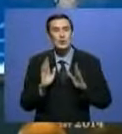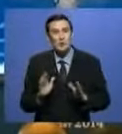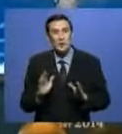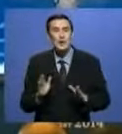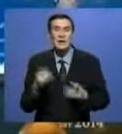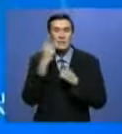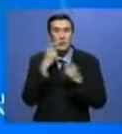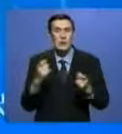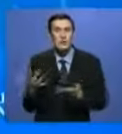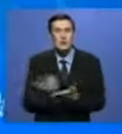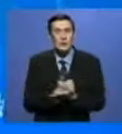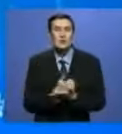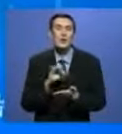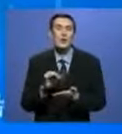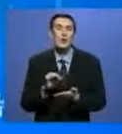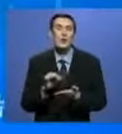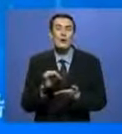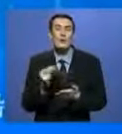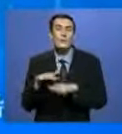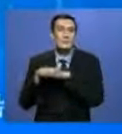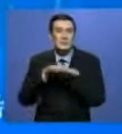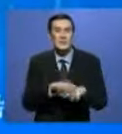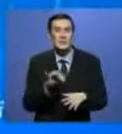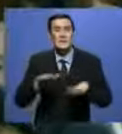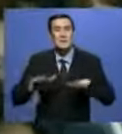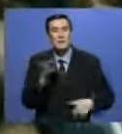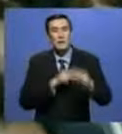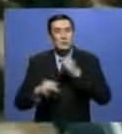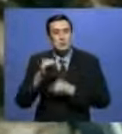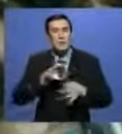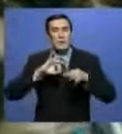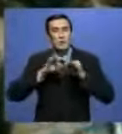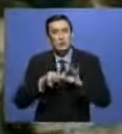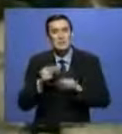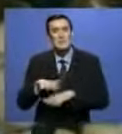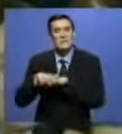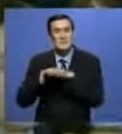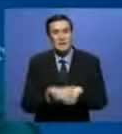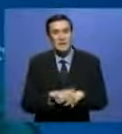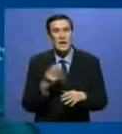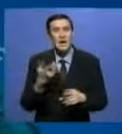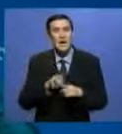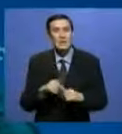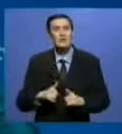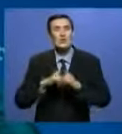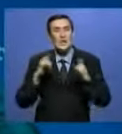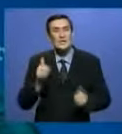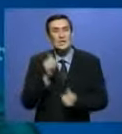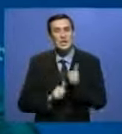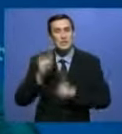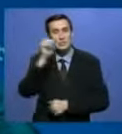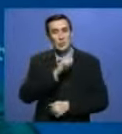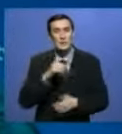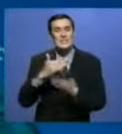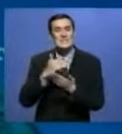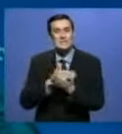открытую информацию об объектах потенциальных вложений, но и на месте обсудить подробности инвестирования. Они расширяются с каждым годом. В этом году